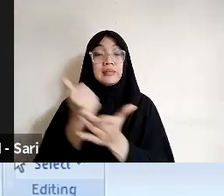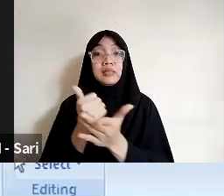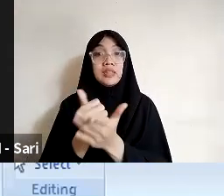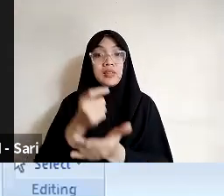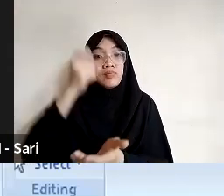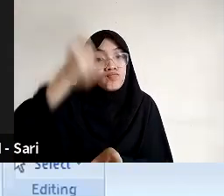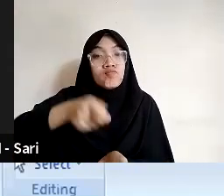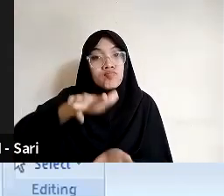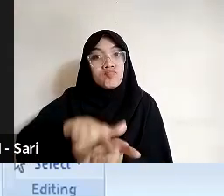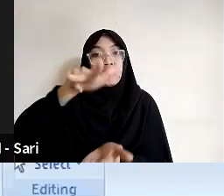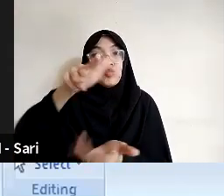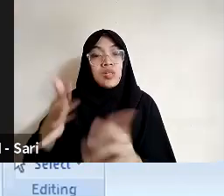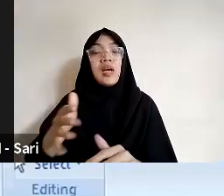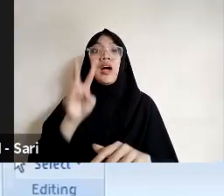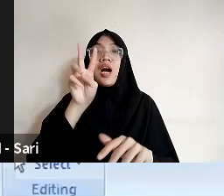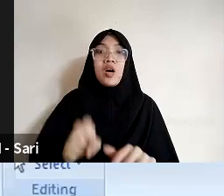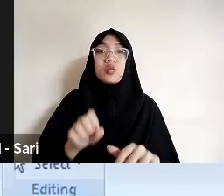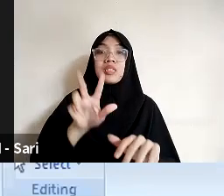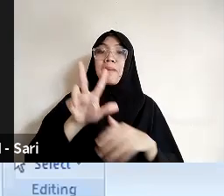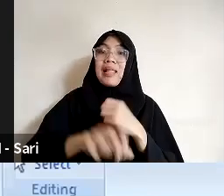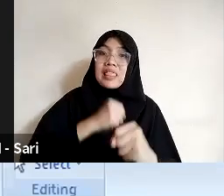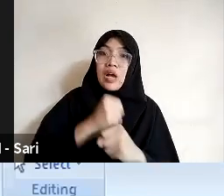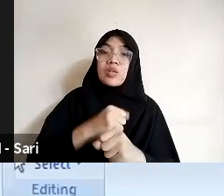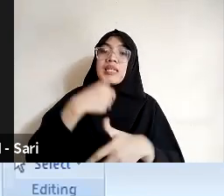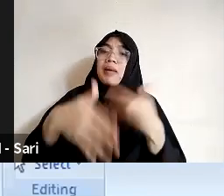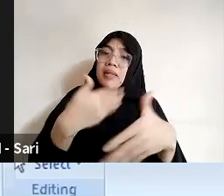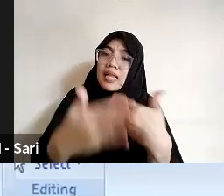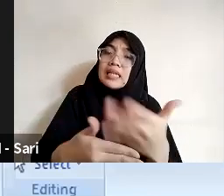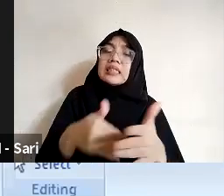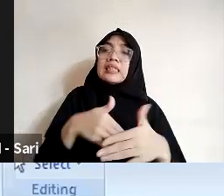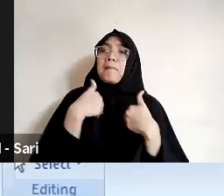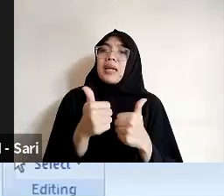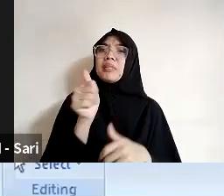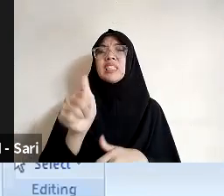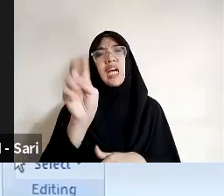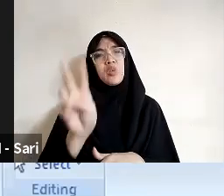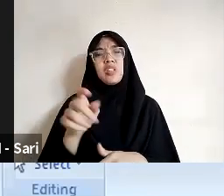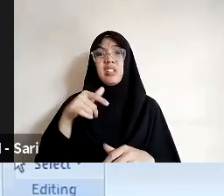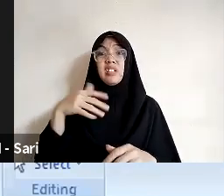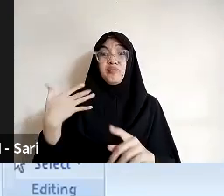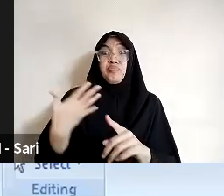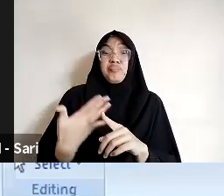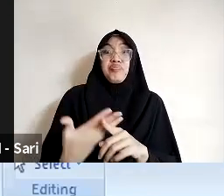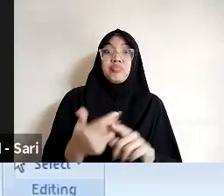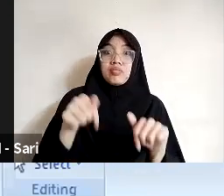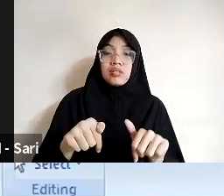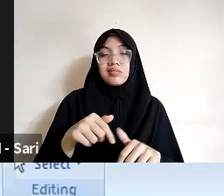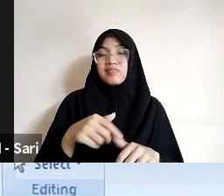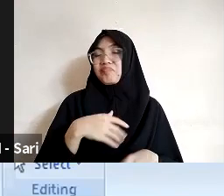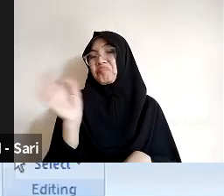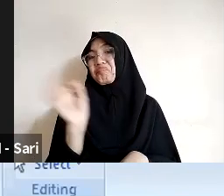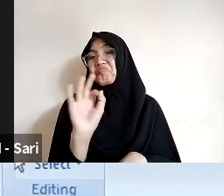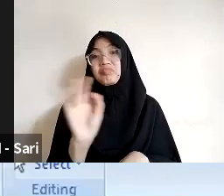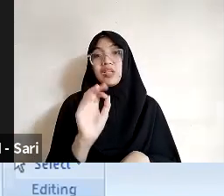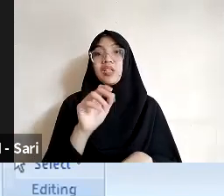Dewan, harusnya sampai 8 tahun itu sudah diimplementasikan secara baik. Tetapi hari ini lagi-lagi hanya poin ketiga, hanya poin ketahanan